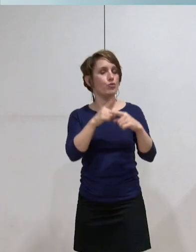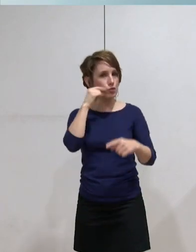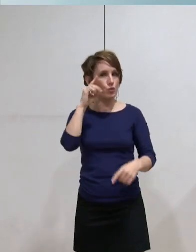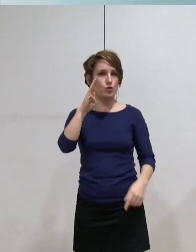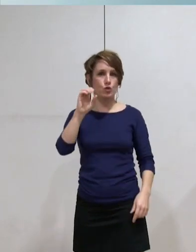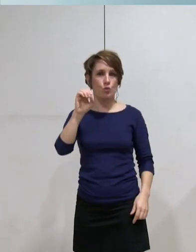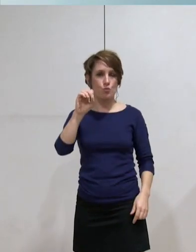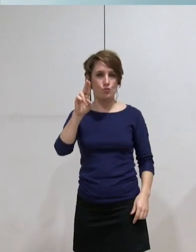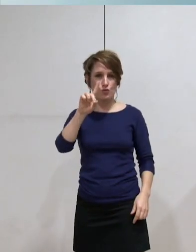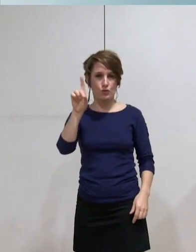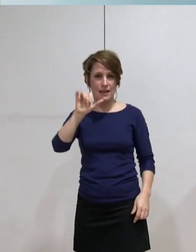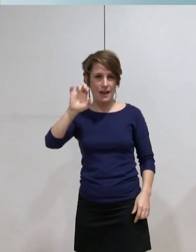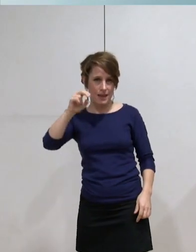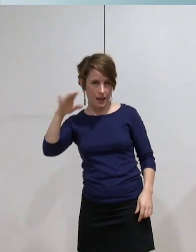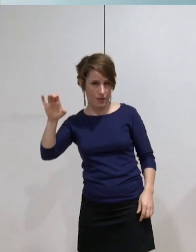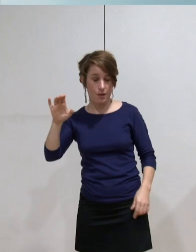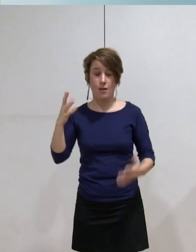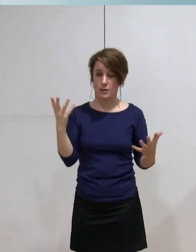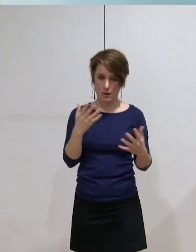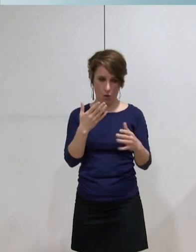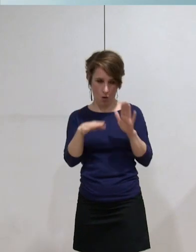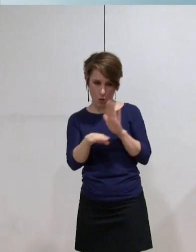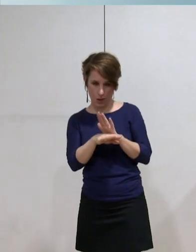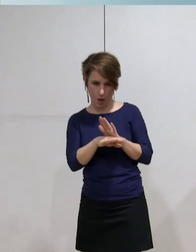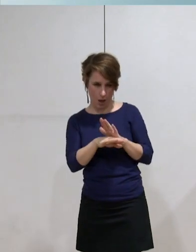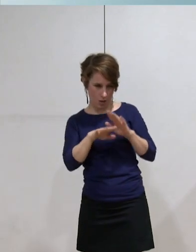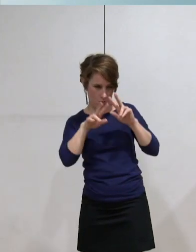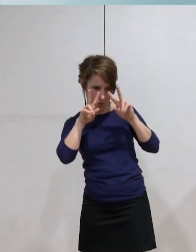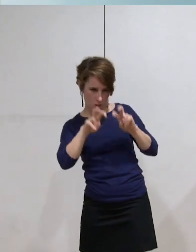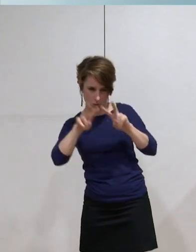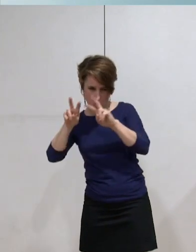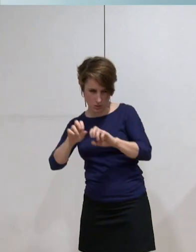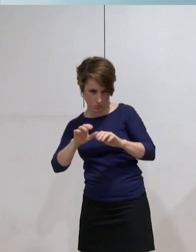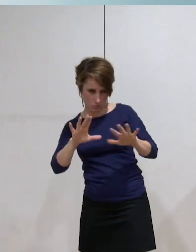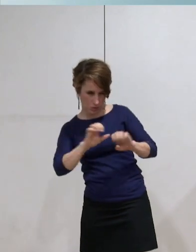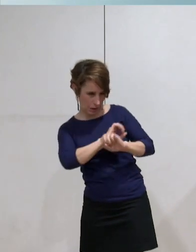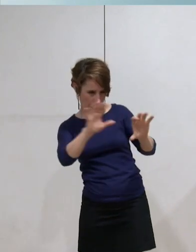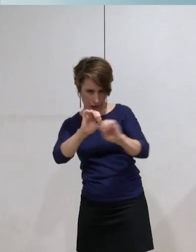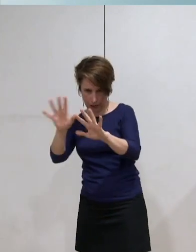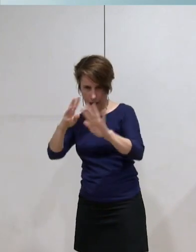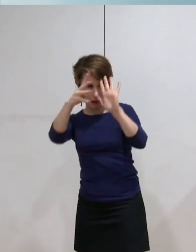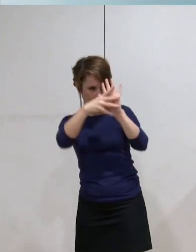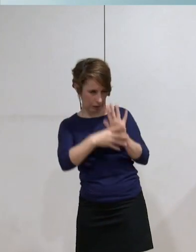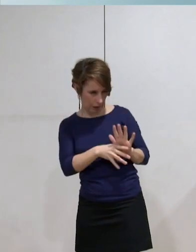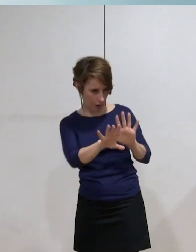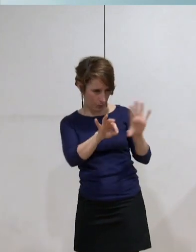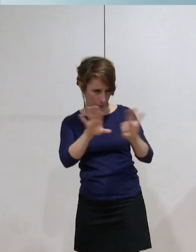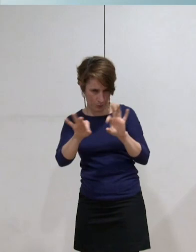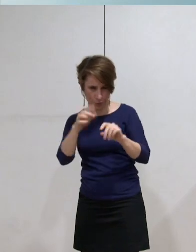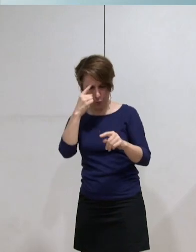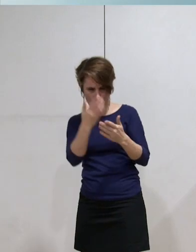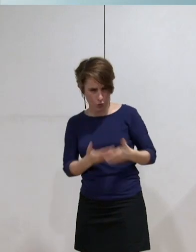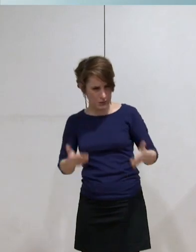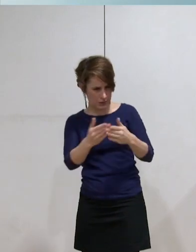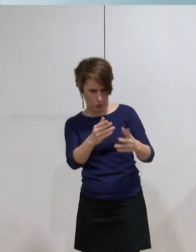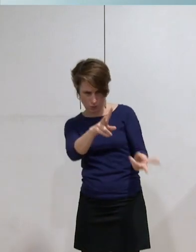évidemment un travail de clarification de critérisation pour que à la fois les choses soient transparentes et que l'on voit